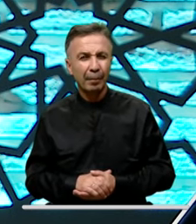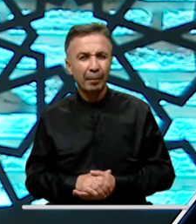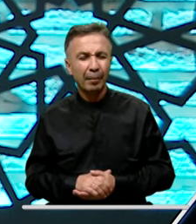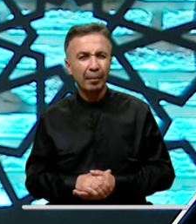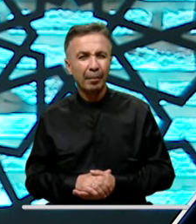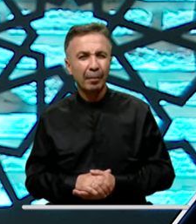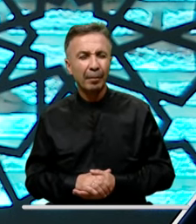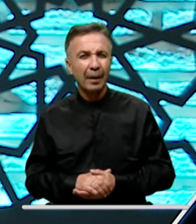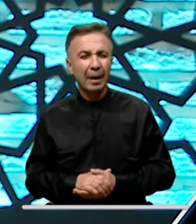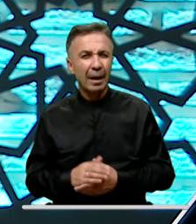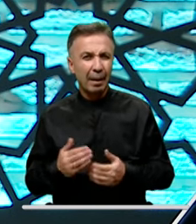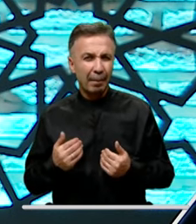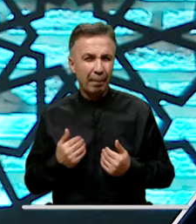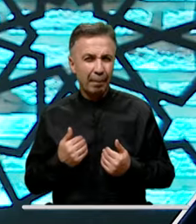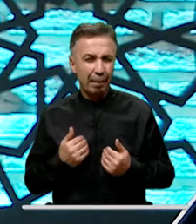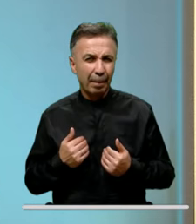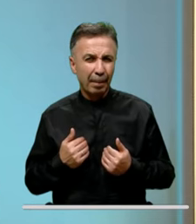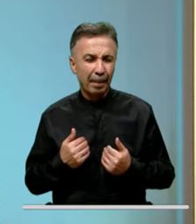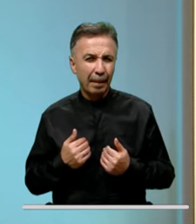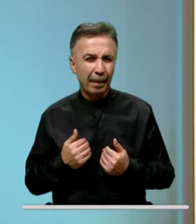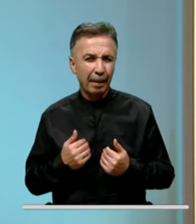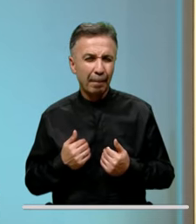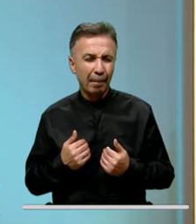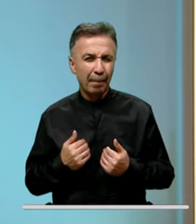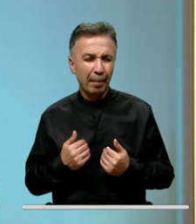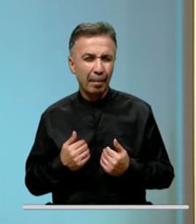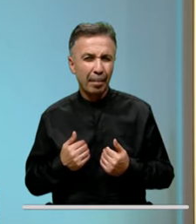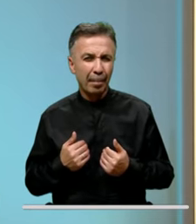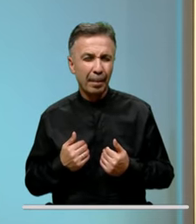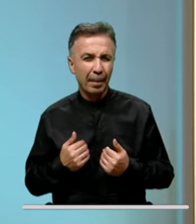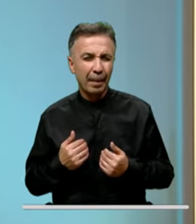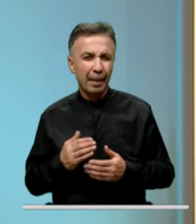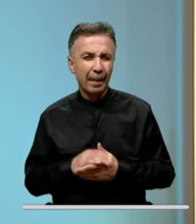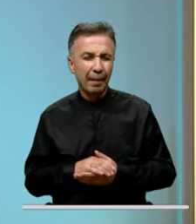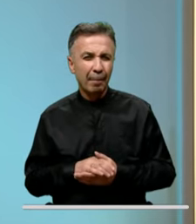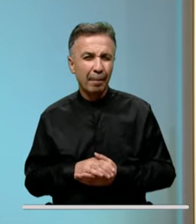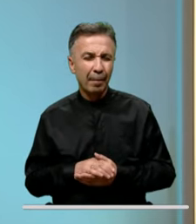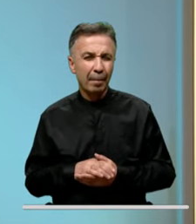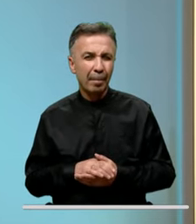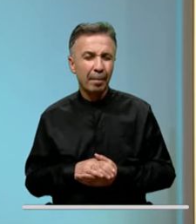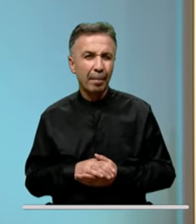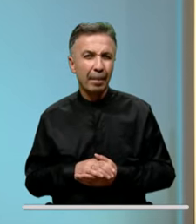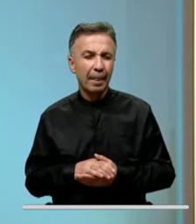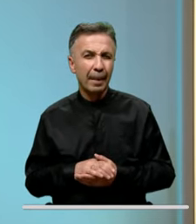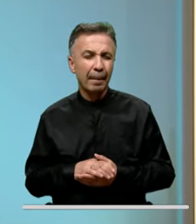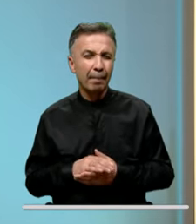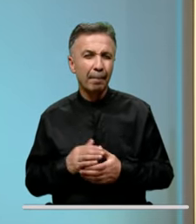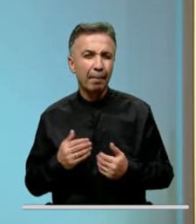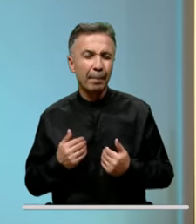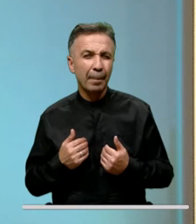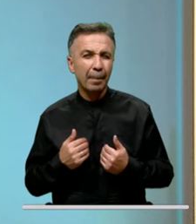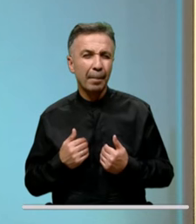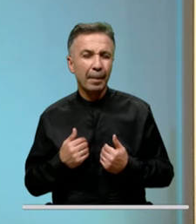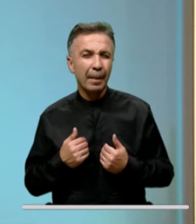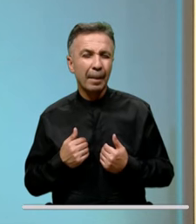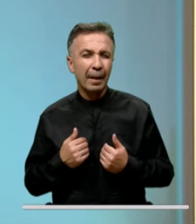Ceren su, hani ne derler ona. Şimdi ben onu hani bilemiyorum, ben kime